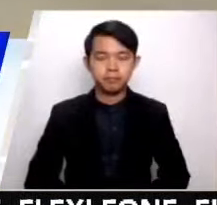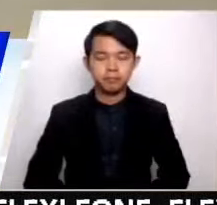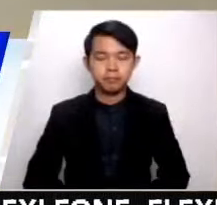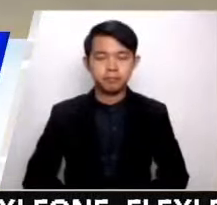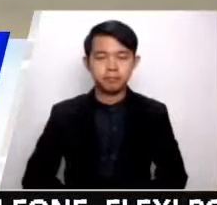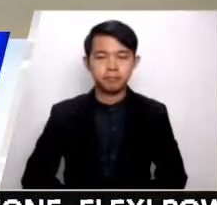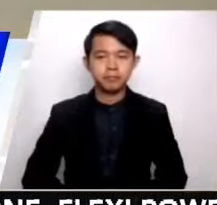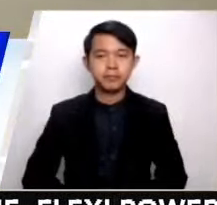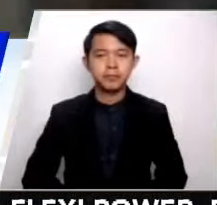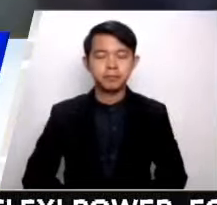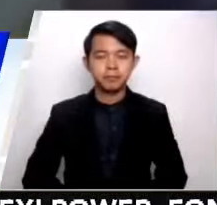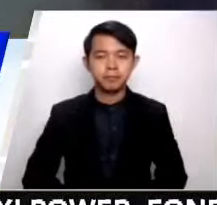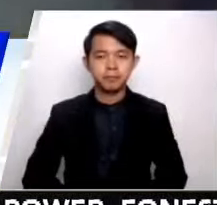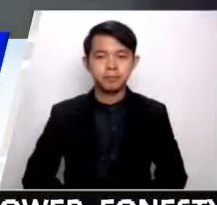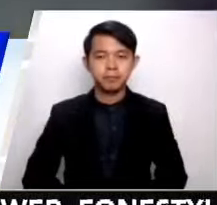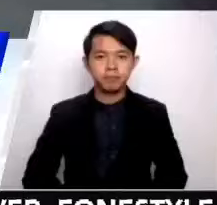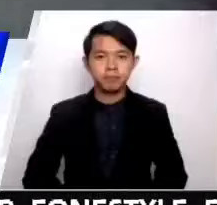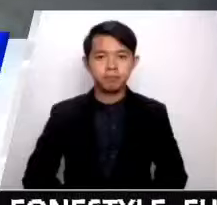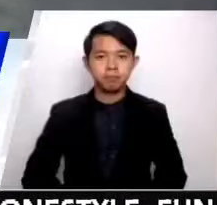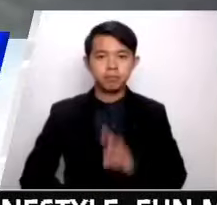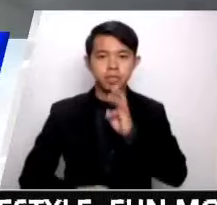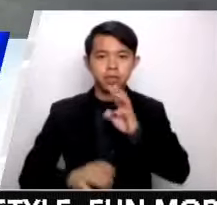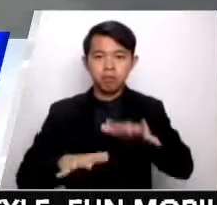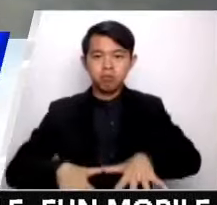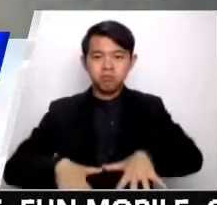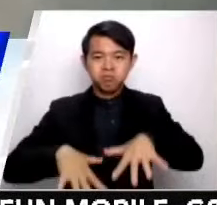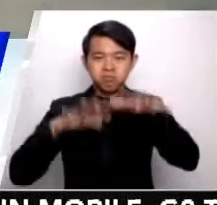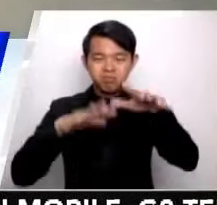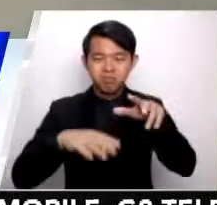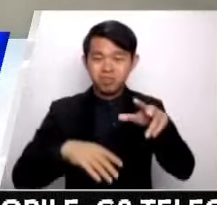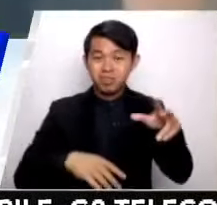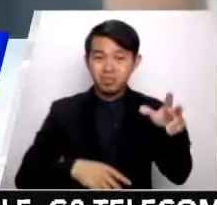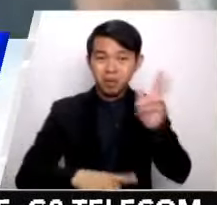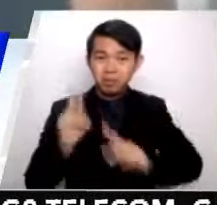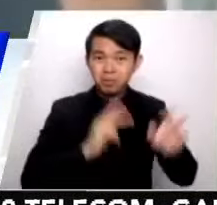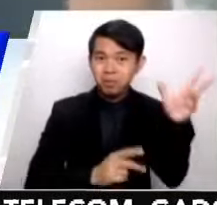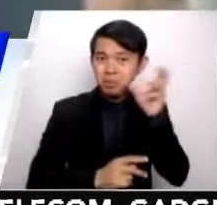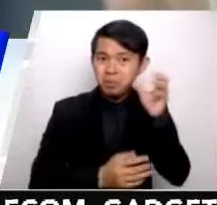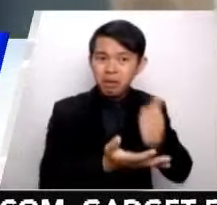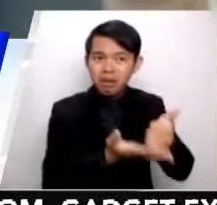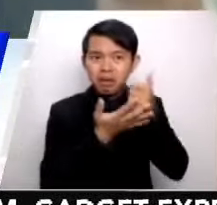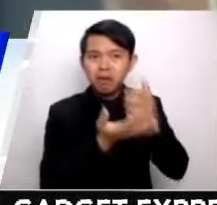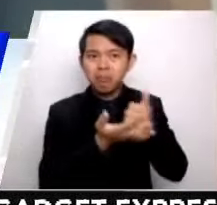Hindi lang ragasan ang tubig at sigaw ng tulong ang maririnig habang humahagupit ang bagyo,